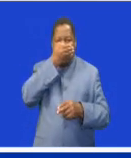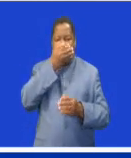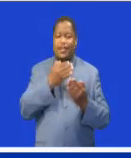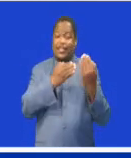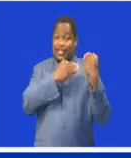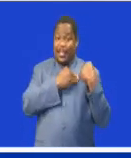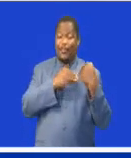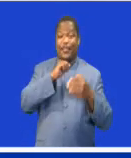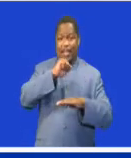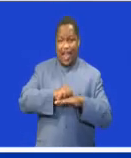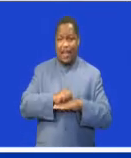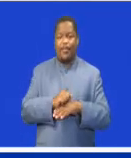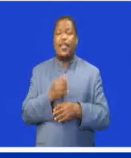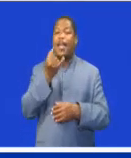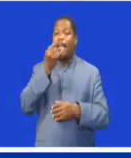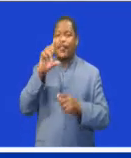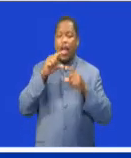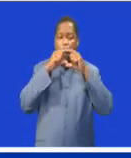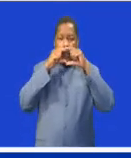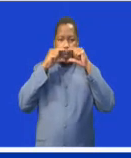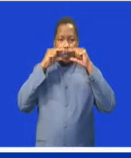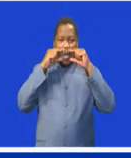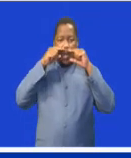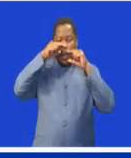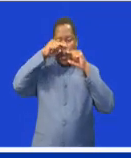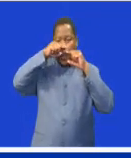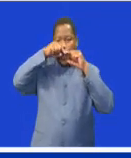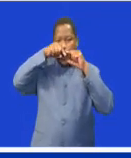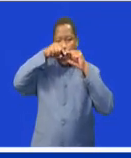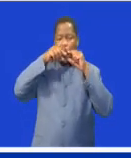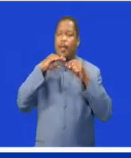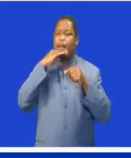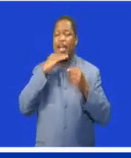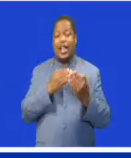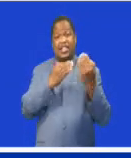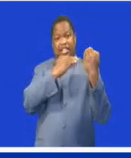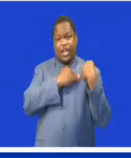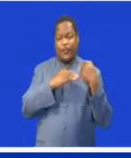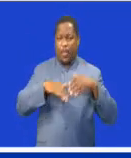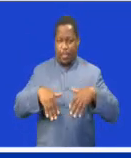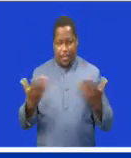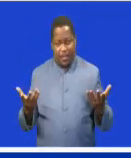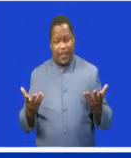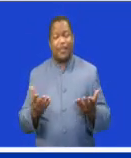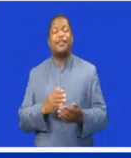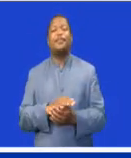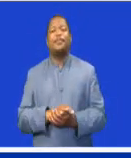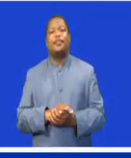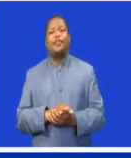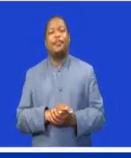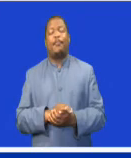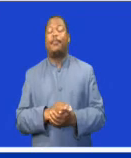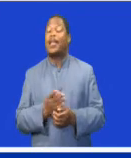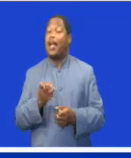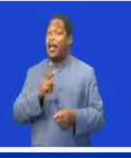mask. Igqoke ngendlela lefanele ngaso sonke isikhathi. Sithi ke futhi maSwati athi